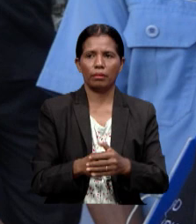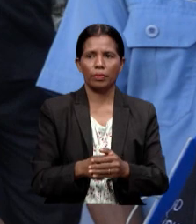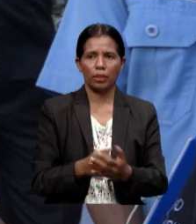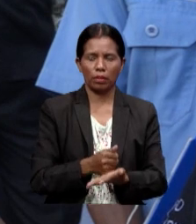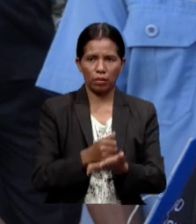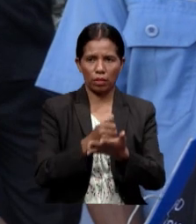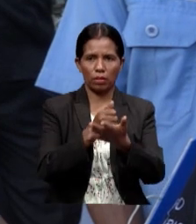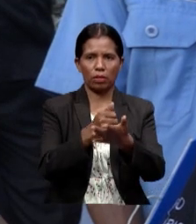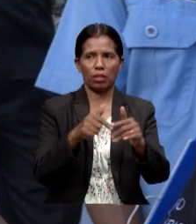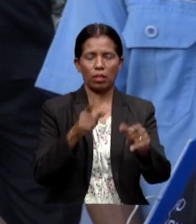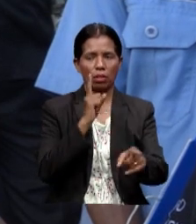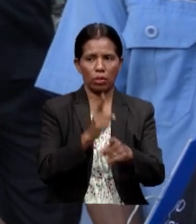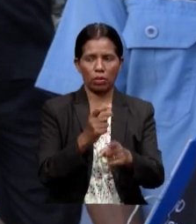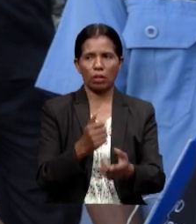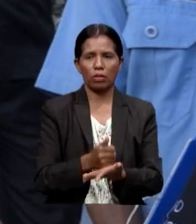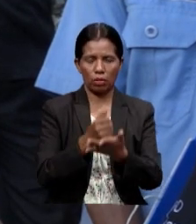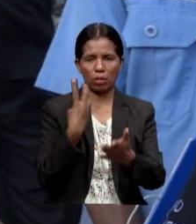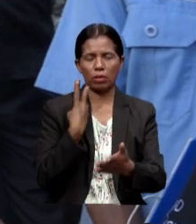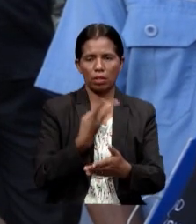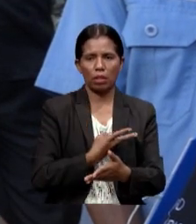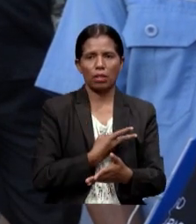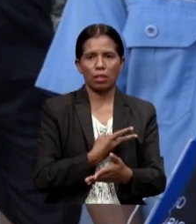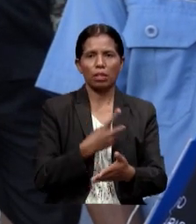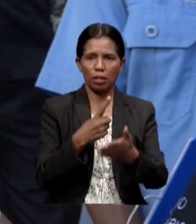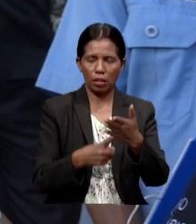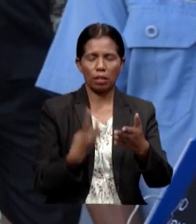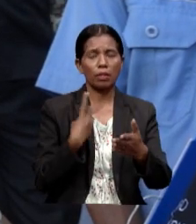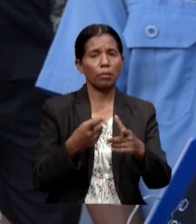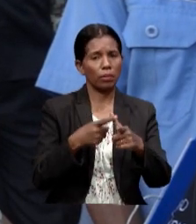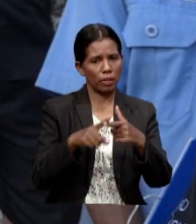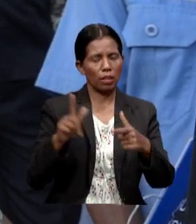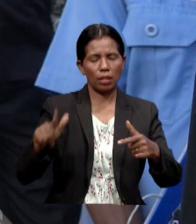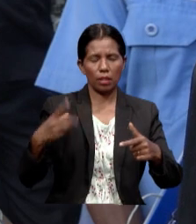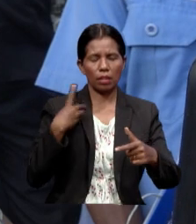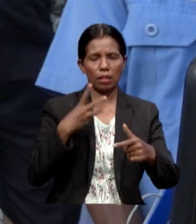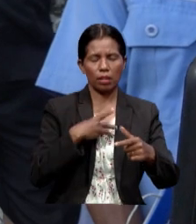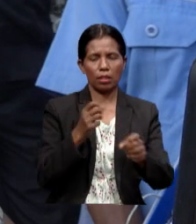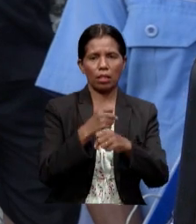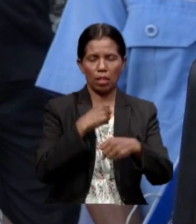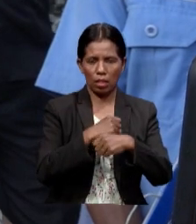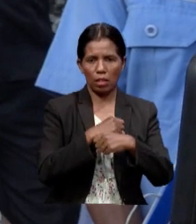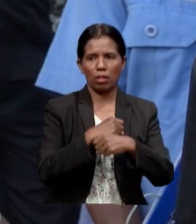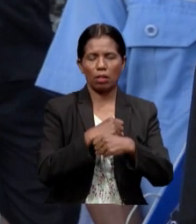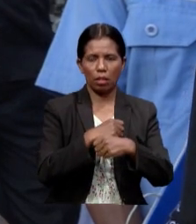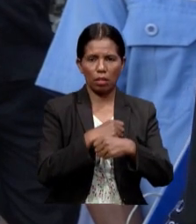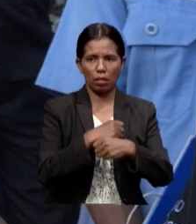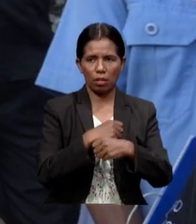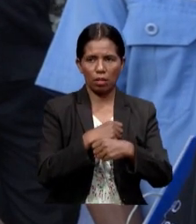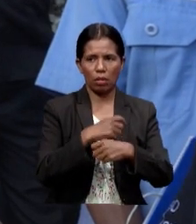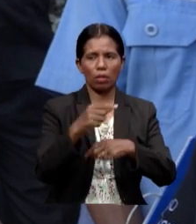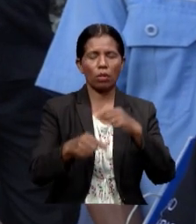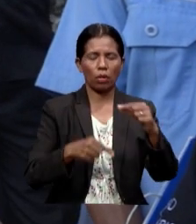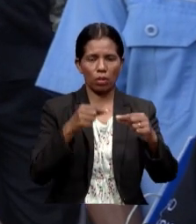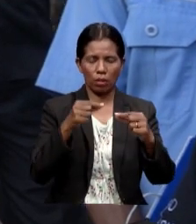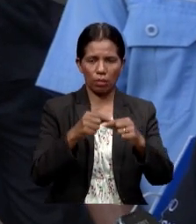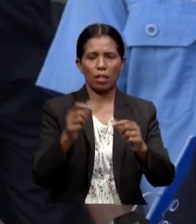fasilidade dan claro que ajuda teves, ajuda saya dah. Depois orsida mesti halansamen tu bawa green line. Kau nampak selektif